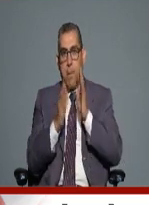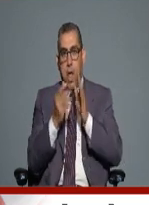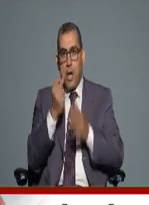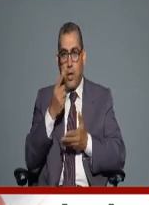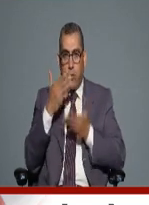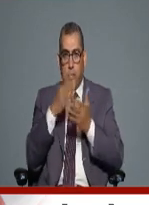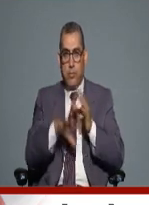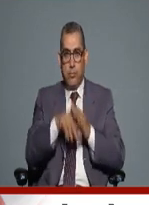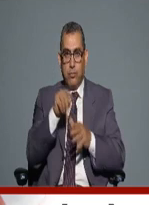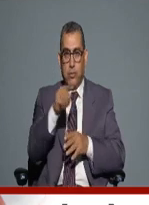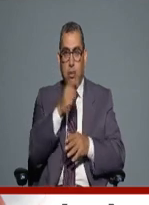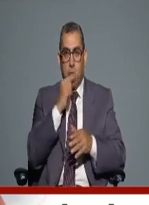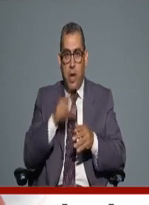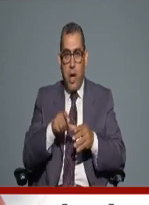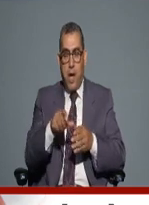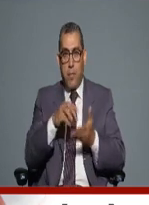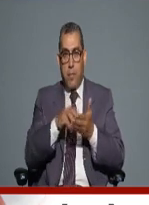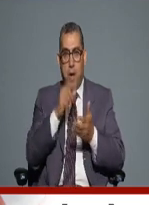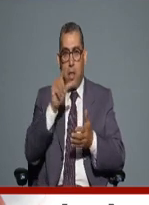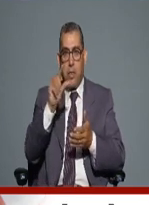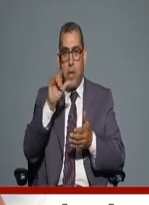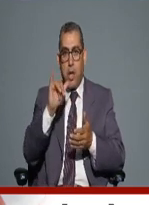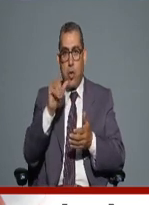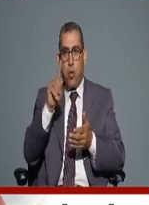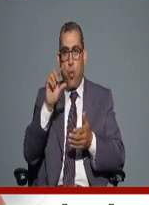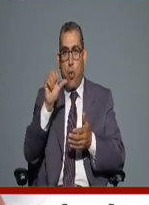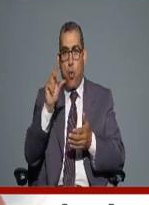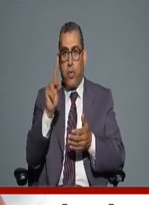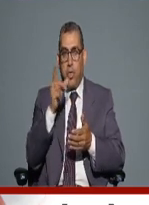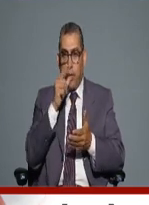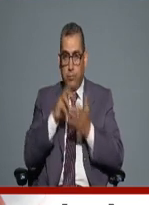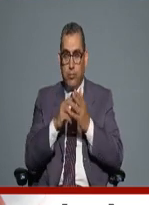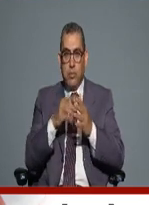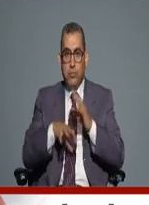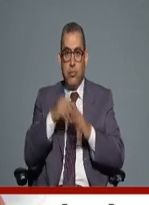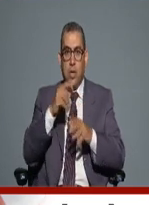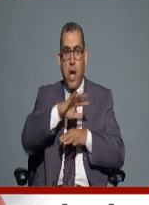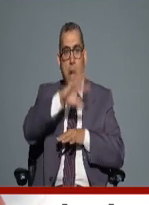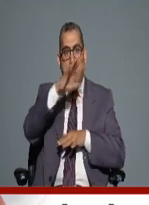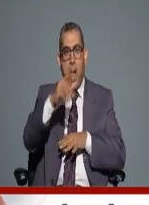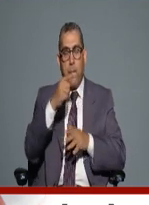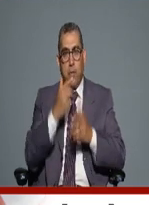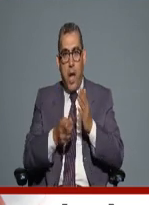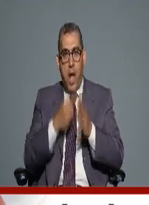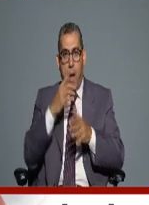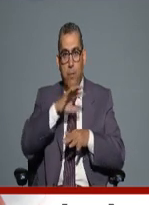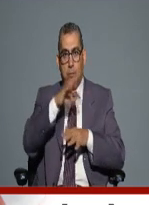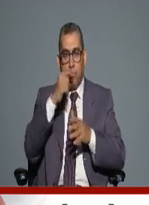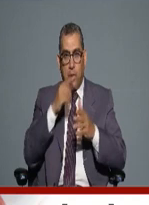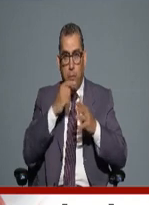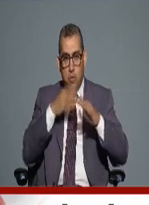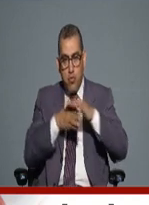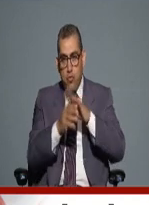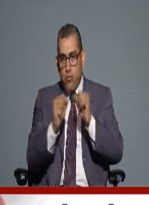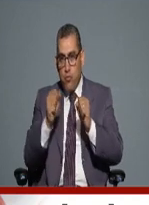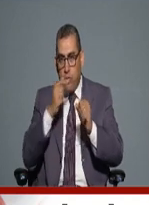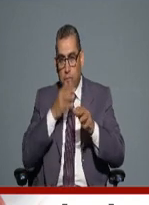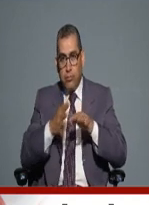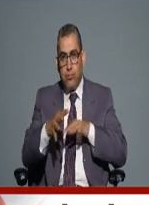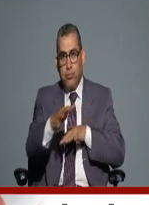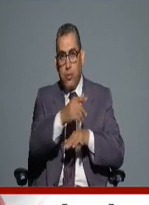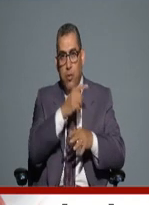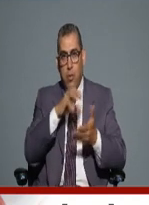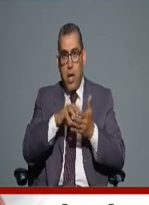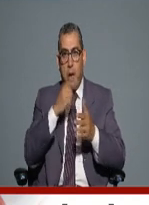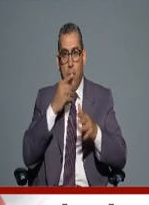1.2 مليار جنيه على قناطر ديروط الجديدة. العديد من الصحارات، يمكن أحد أهم الصحارات اللي تم إنشائها في الفترة السابقة